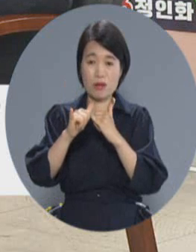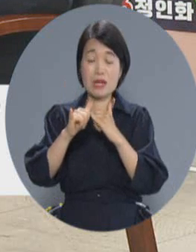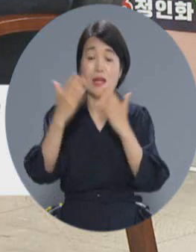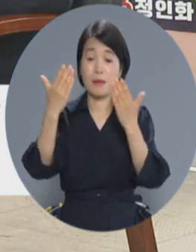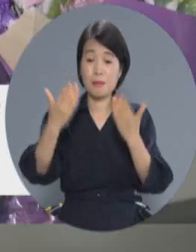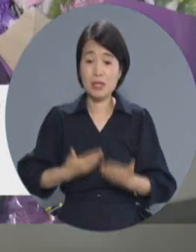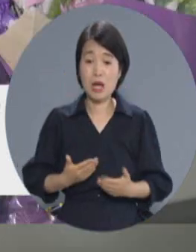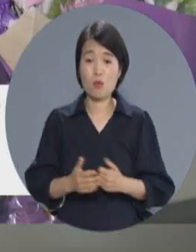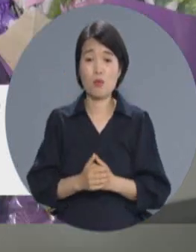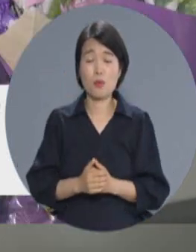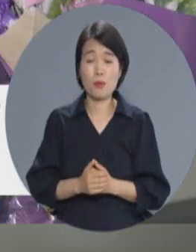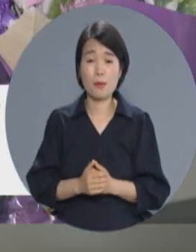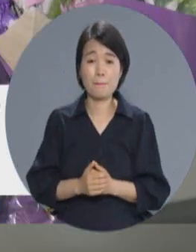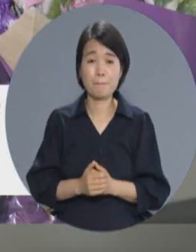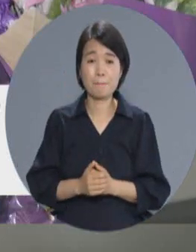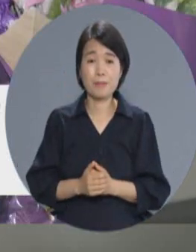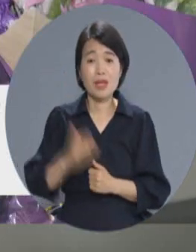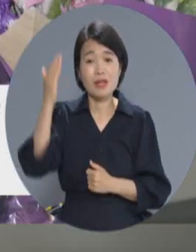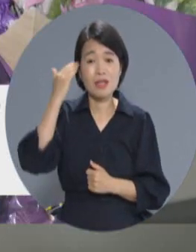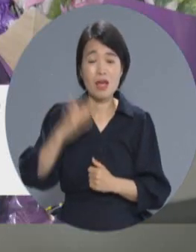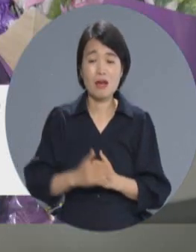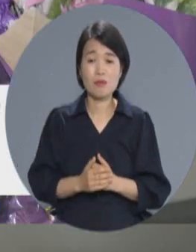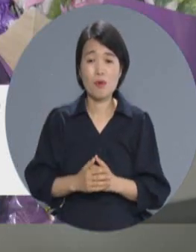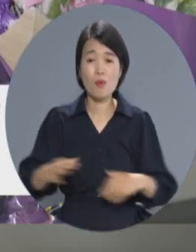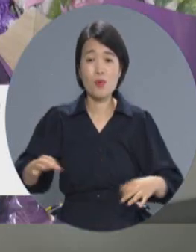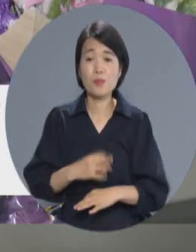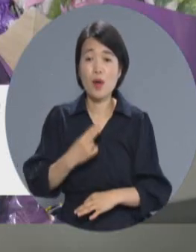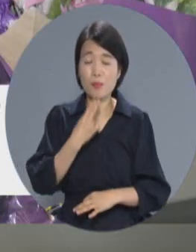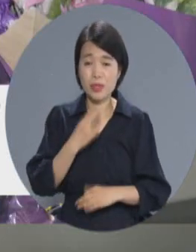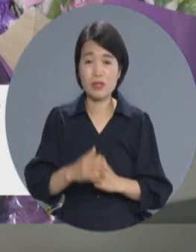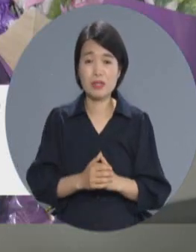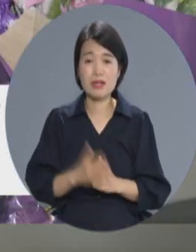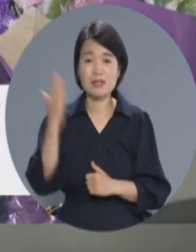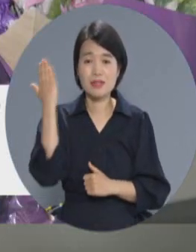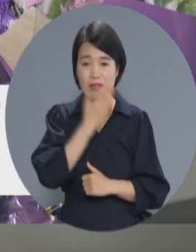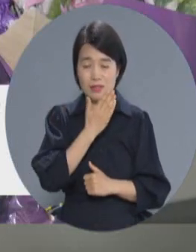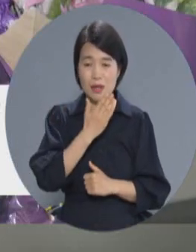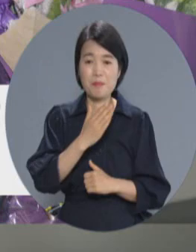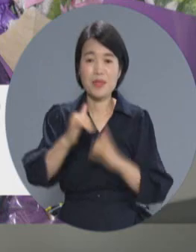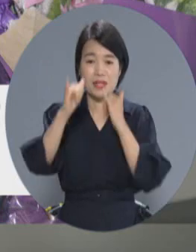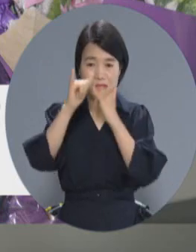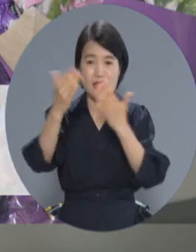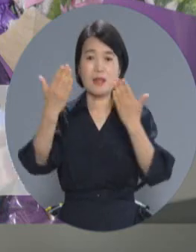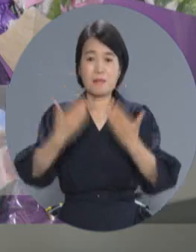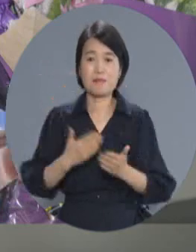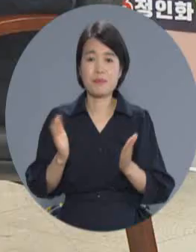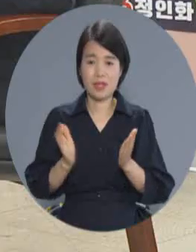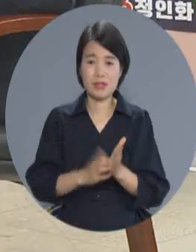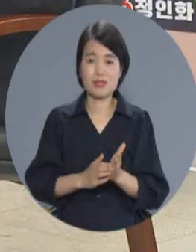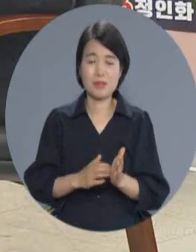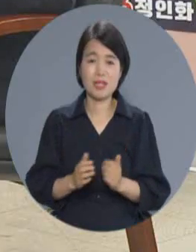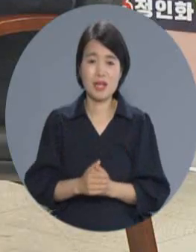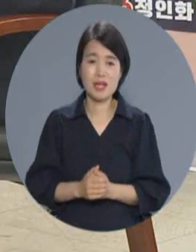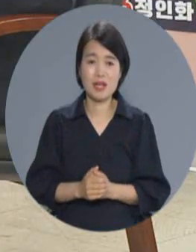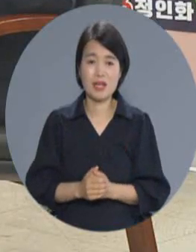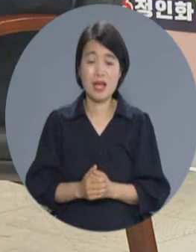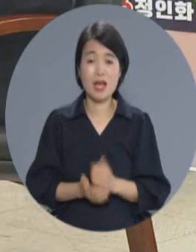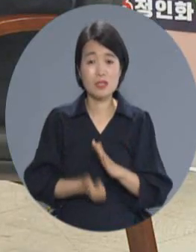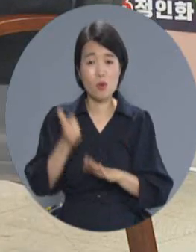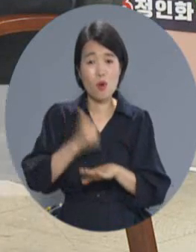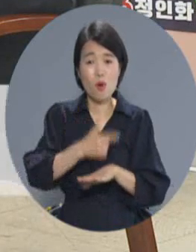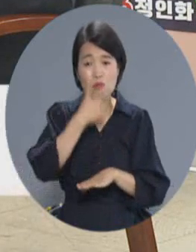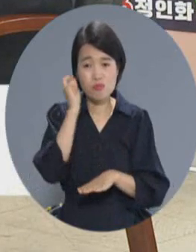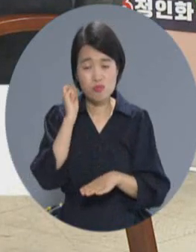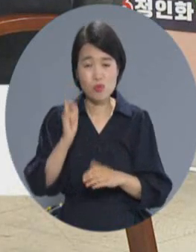수상하였고 대한민국 반부패 청렴 대상도 수상하였습니다. 성과가